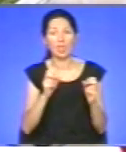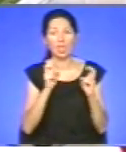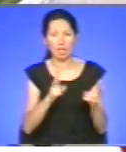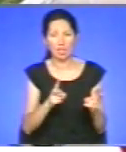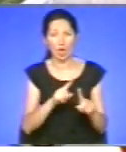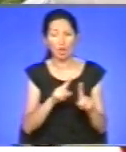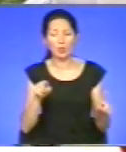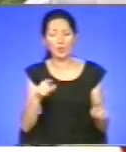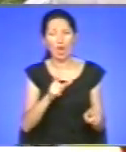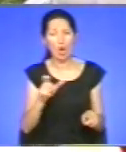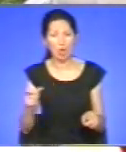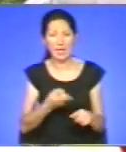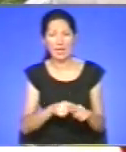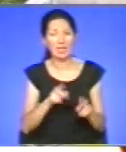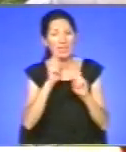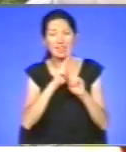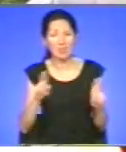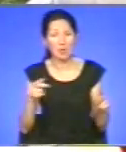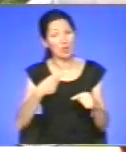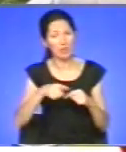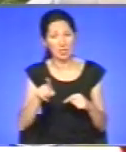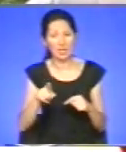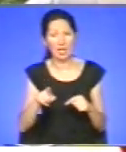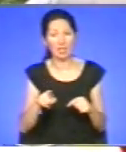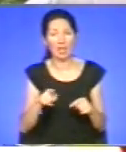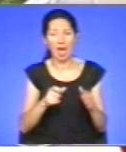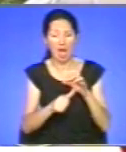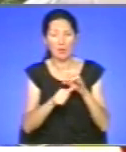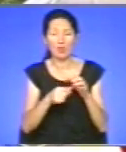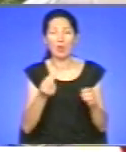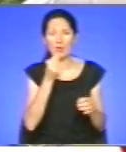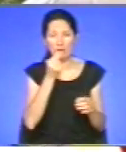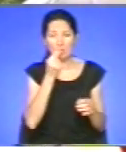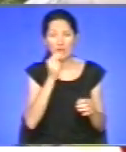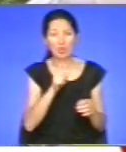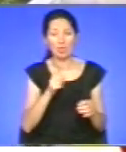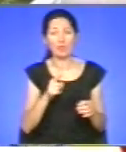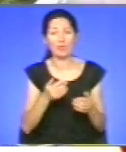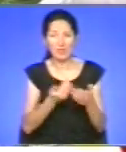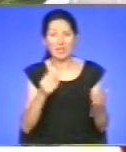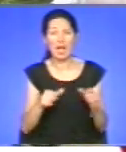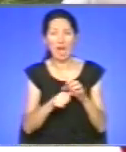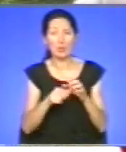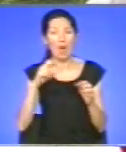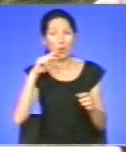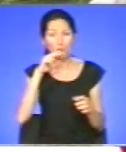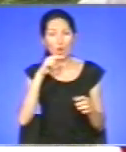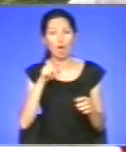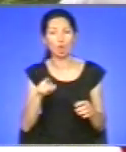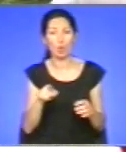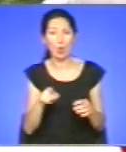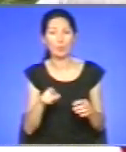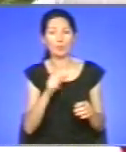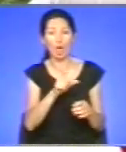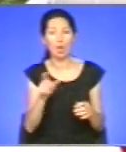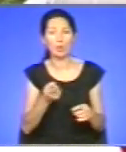тих людей, які не вміють відрізняти грибів їстивних від грибів отруйних. Тому